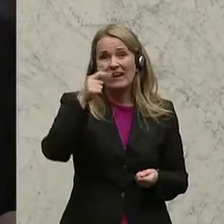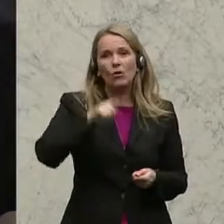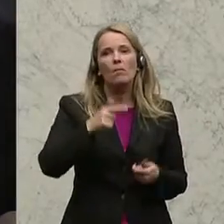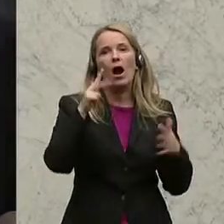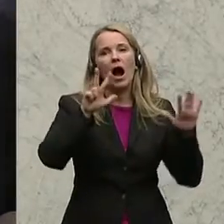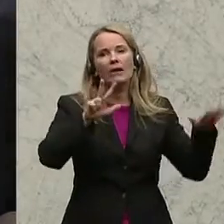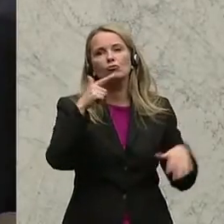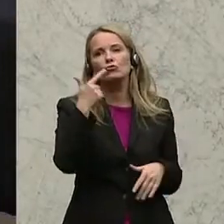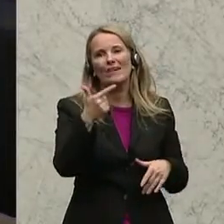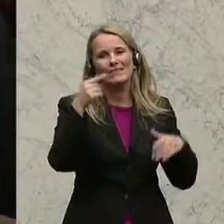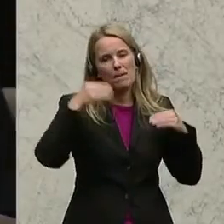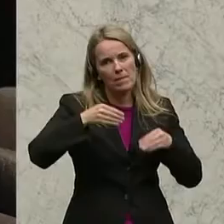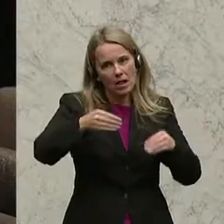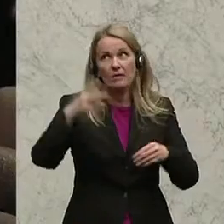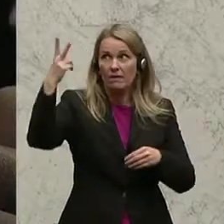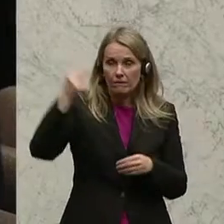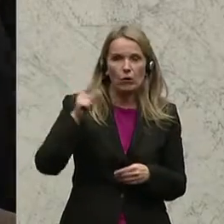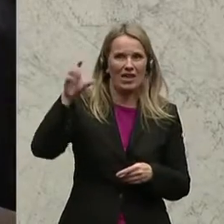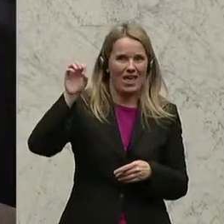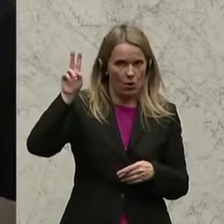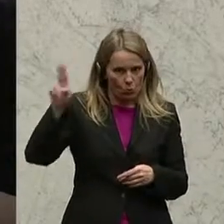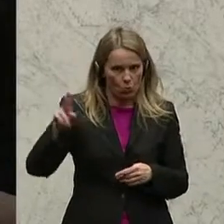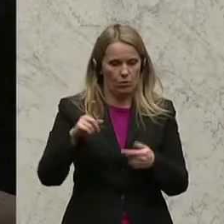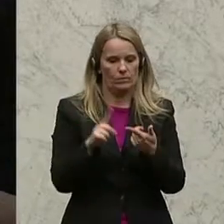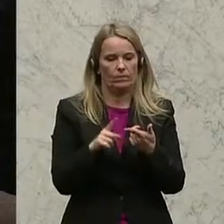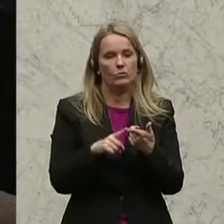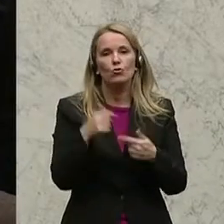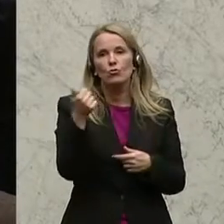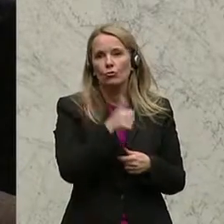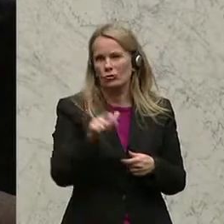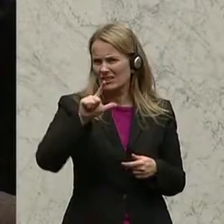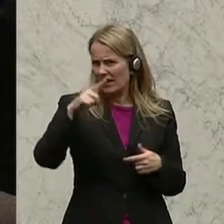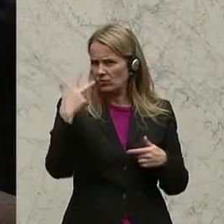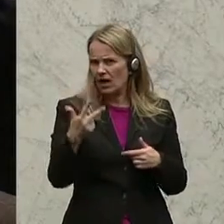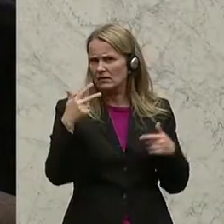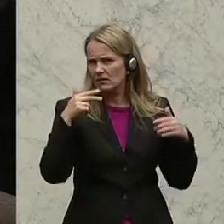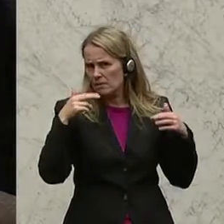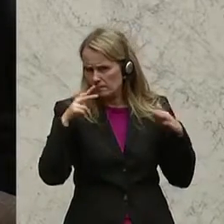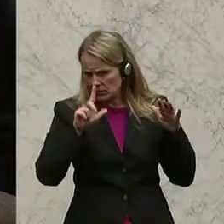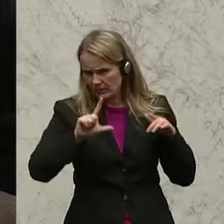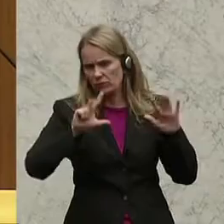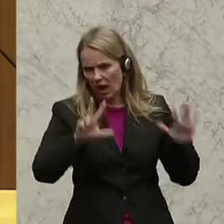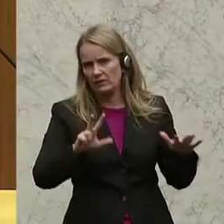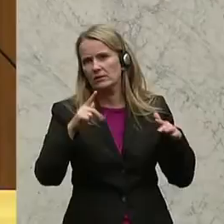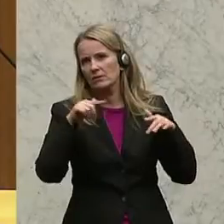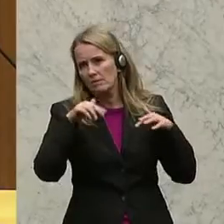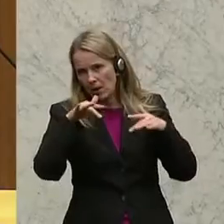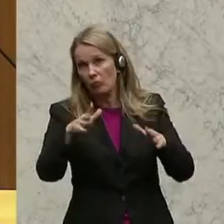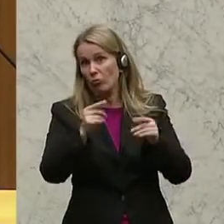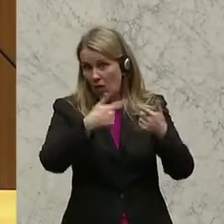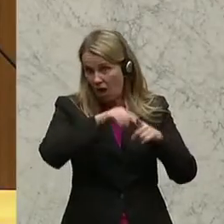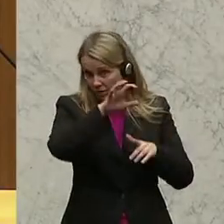1,28 Milliarden von der EU, es kommen 182 Millionen von den Ländern und nur